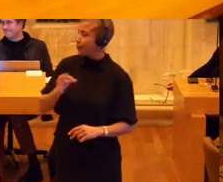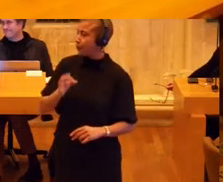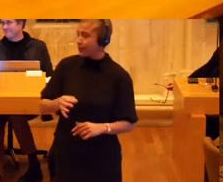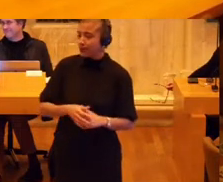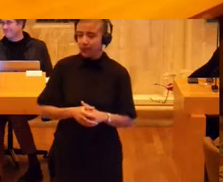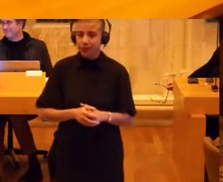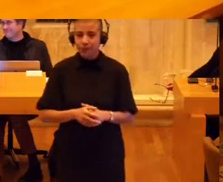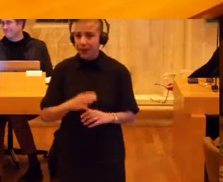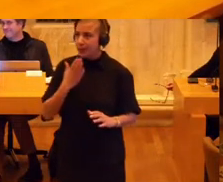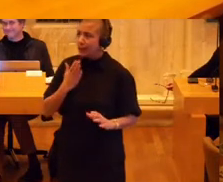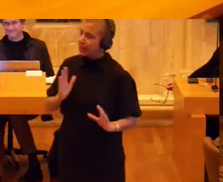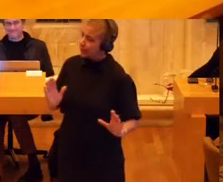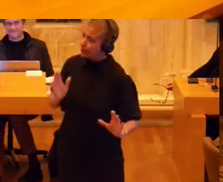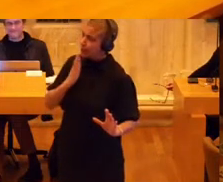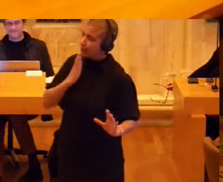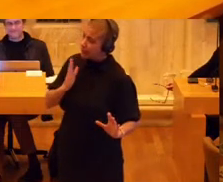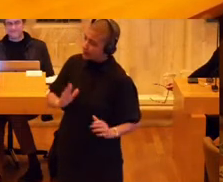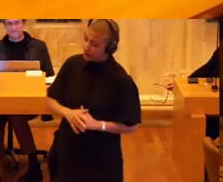Merci.